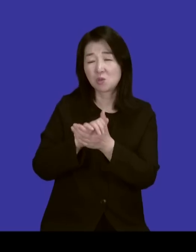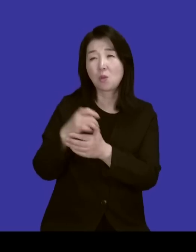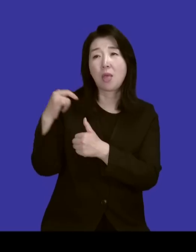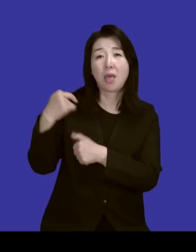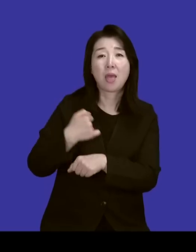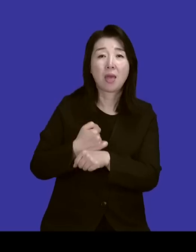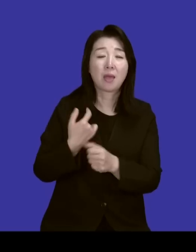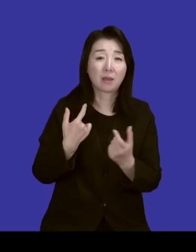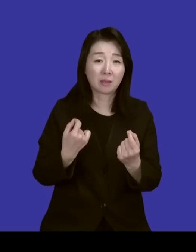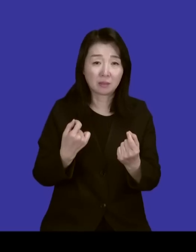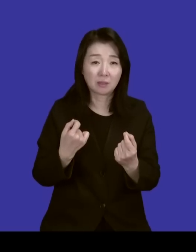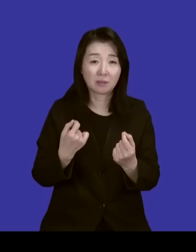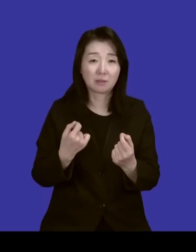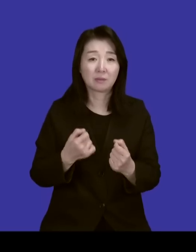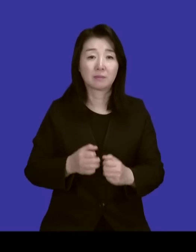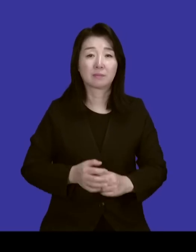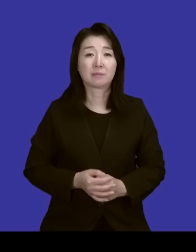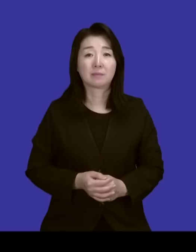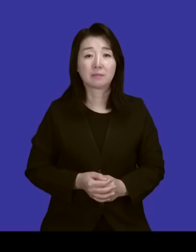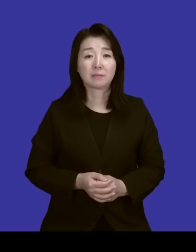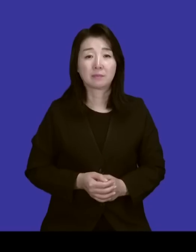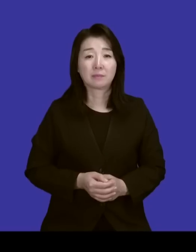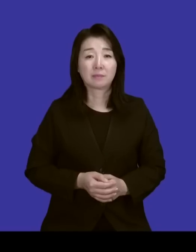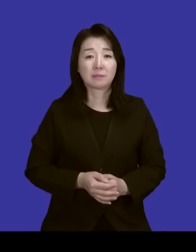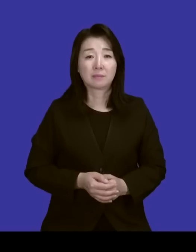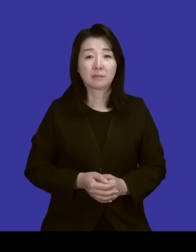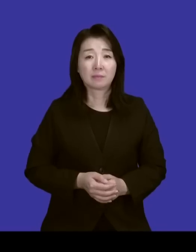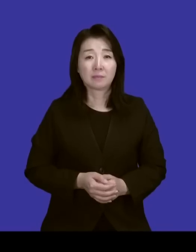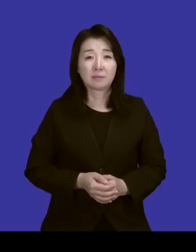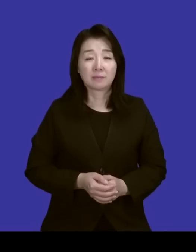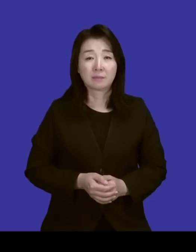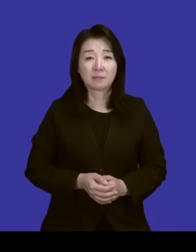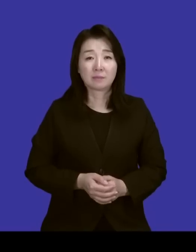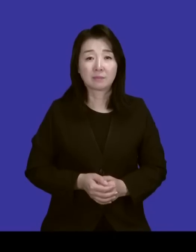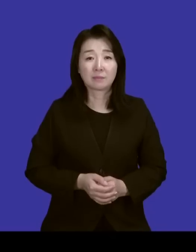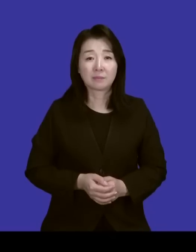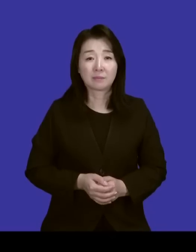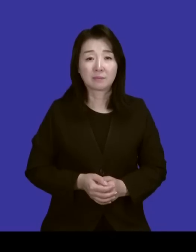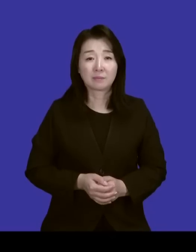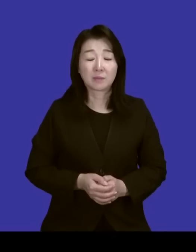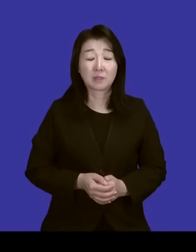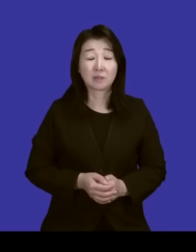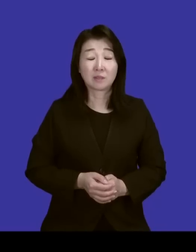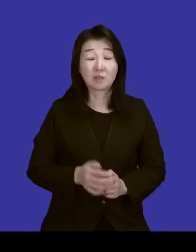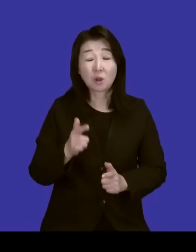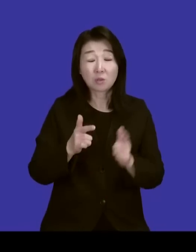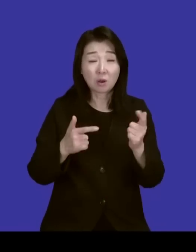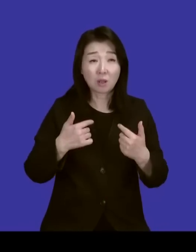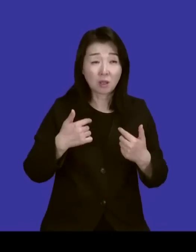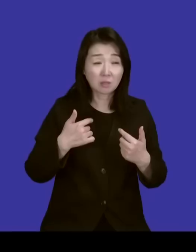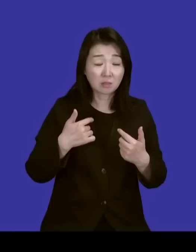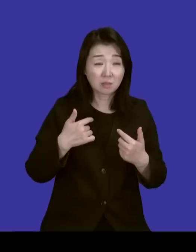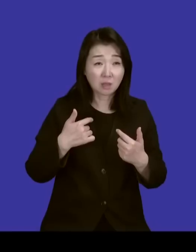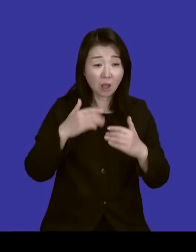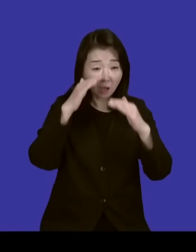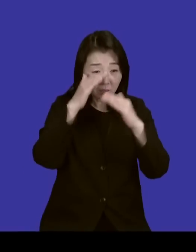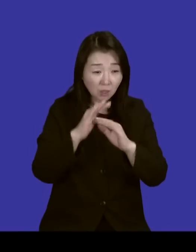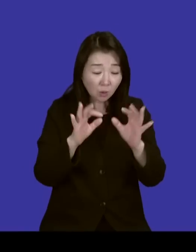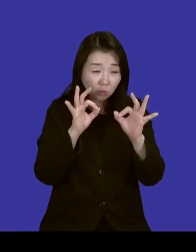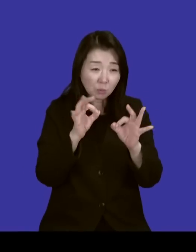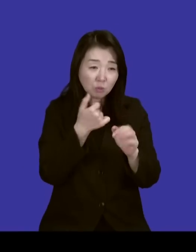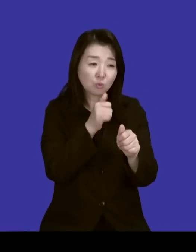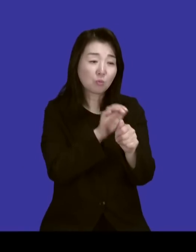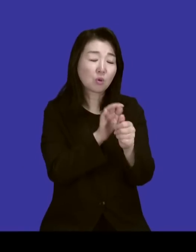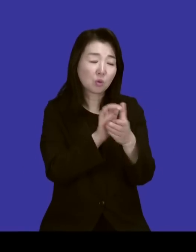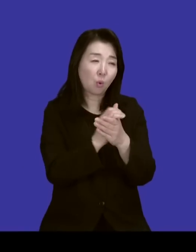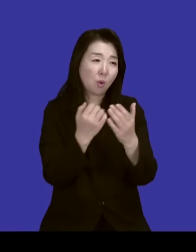거죠. 네. 그렇죠. 기도를 하게끔. 그렇죠. 네. 그런 여러 가지 에피소드를 통해서 중보기도의 힘이 얼마나 그렇죠. 큰지를